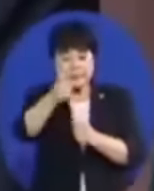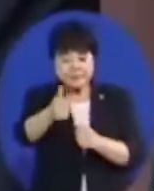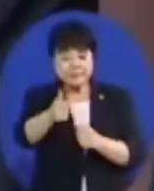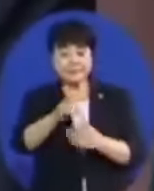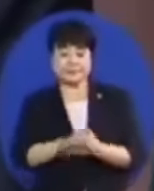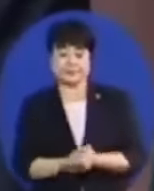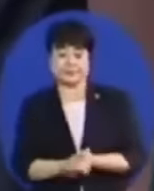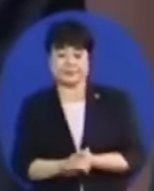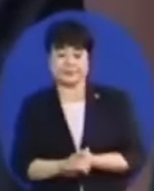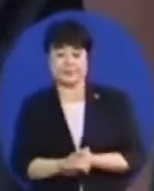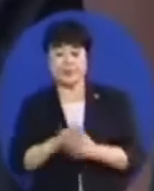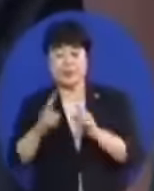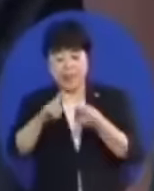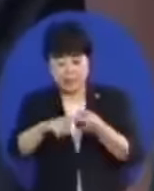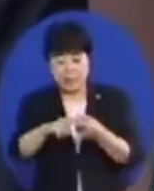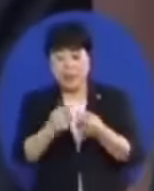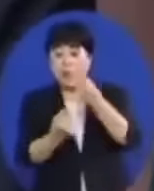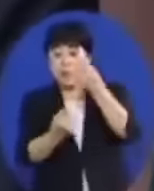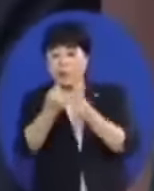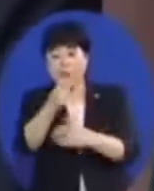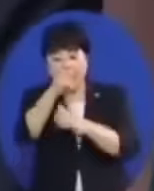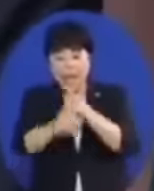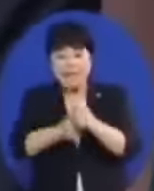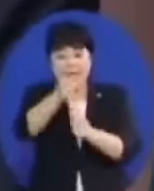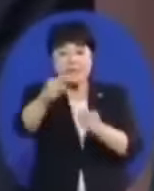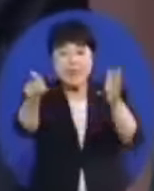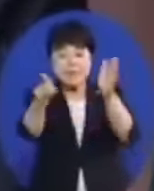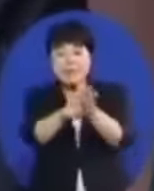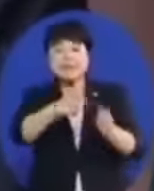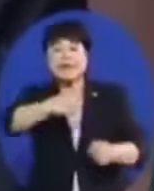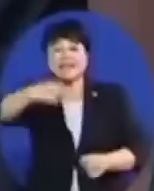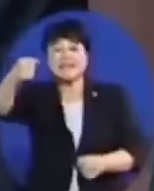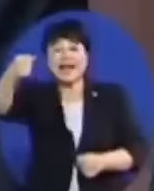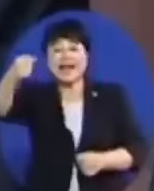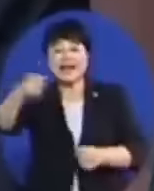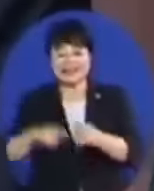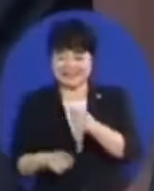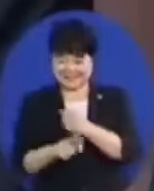그것은 그 말대로 번역하면 하나님의 믿음을 가져라,